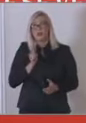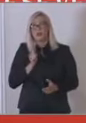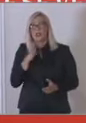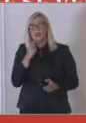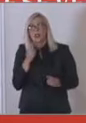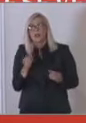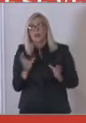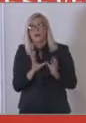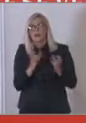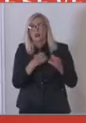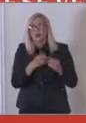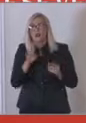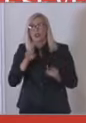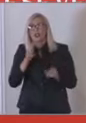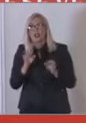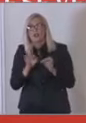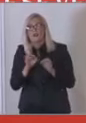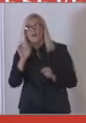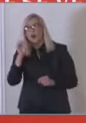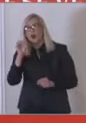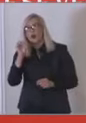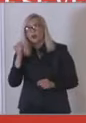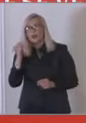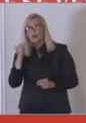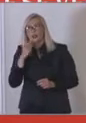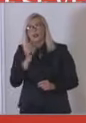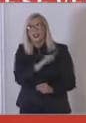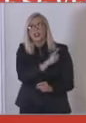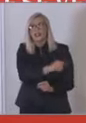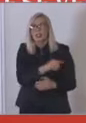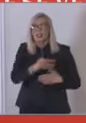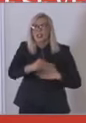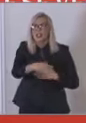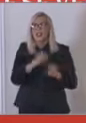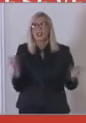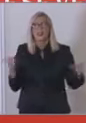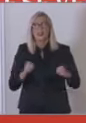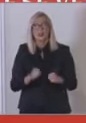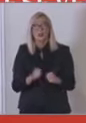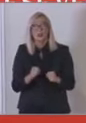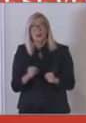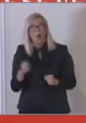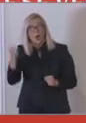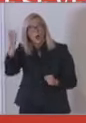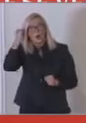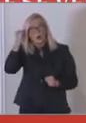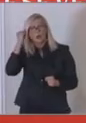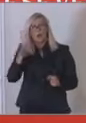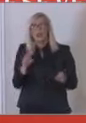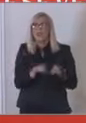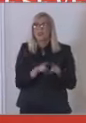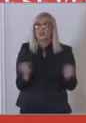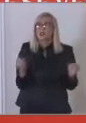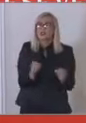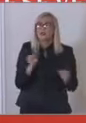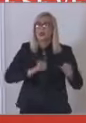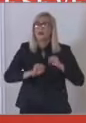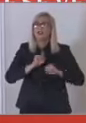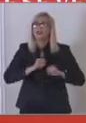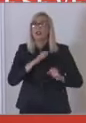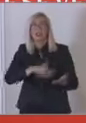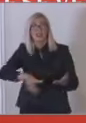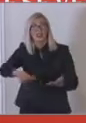Republikës së Maqedonisë së Veriut në përbërjen e KFOR-it, që do të përforcojë edhe më tej stabilitetin si në Kosovë, ashtu edhe stabilitetin